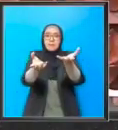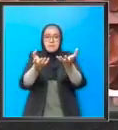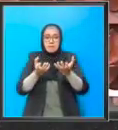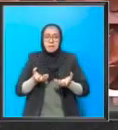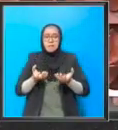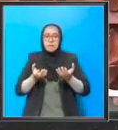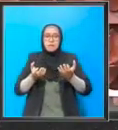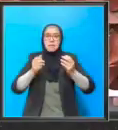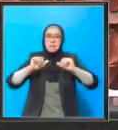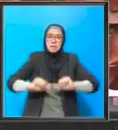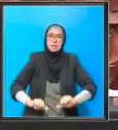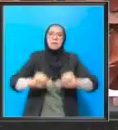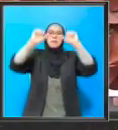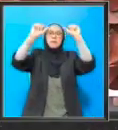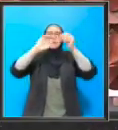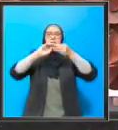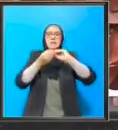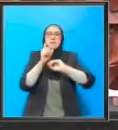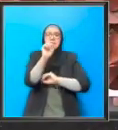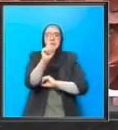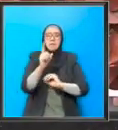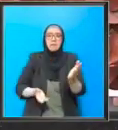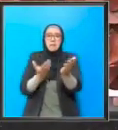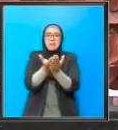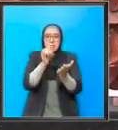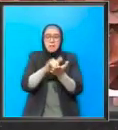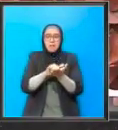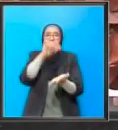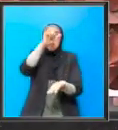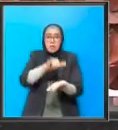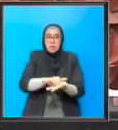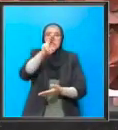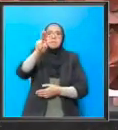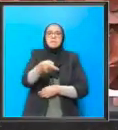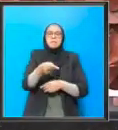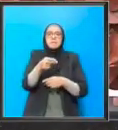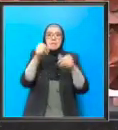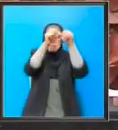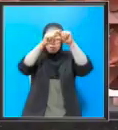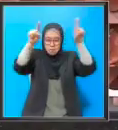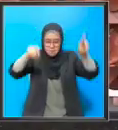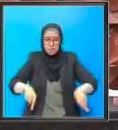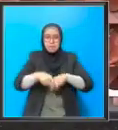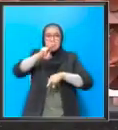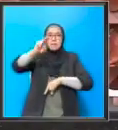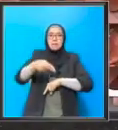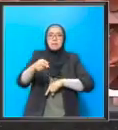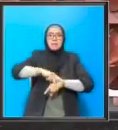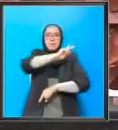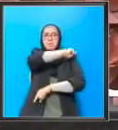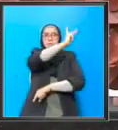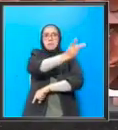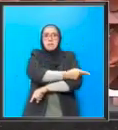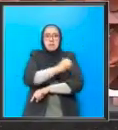menaikkan usul itu ke number 1 itu konvensional kuasa bukan di